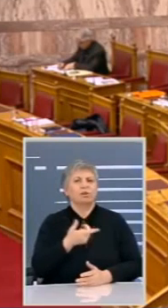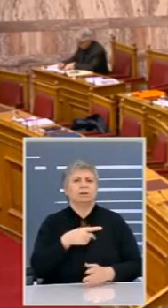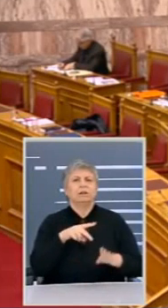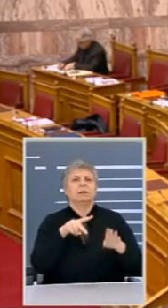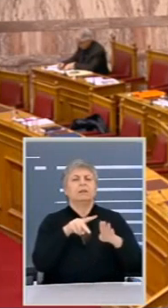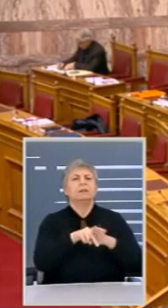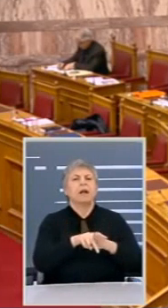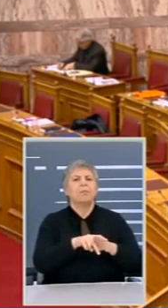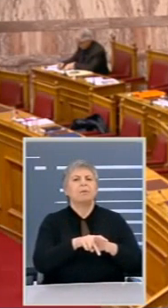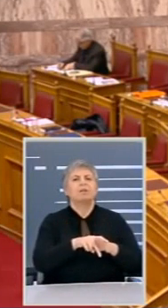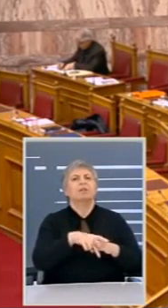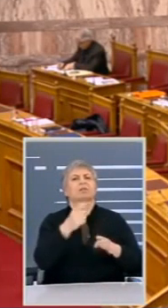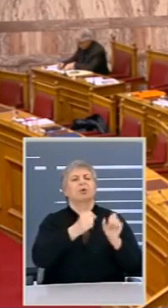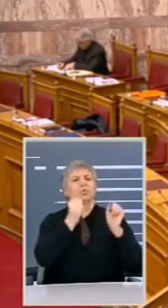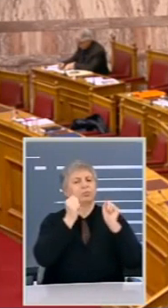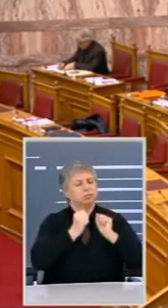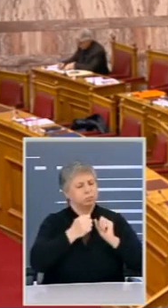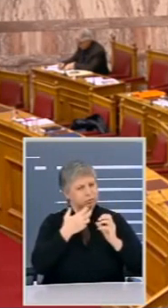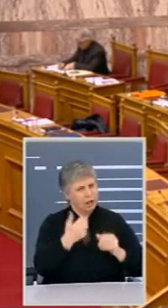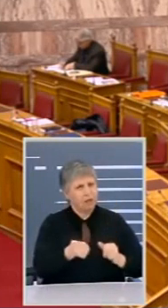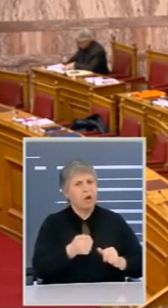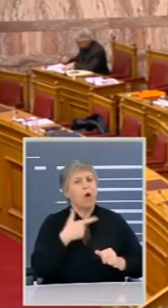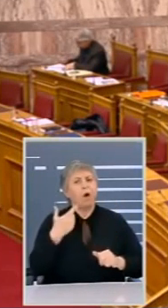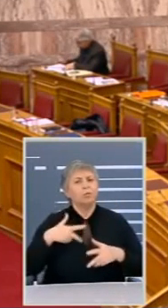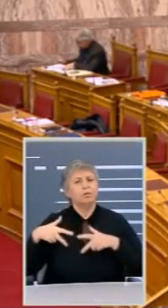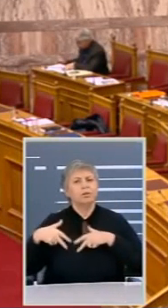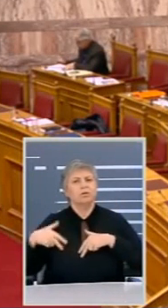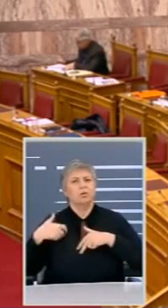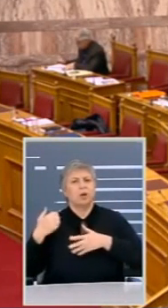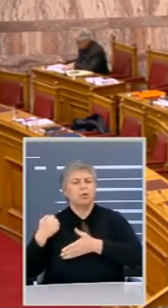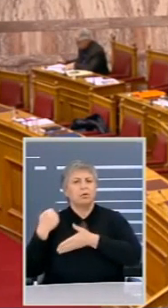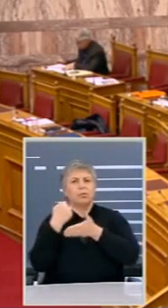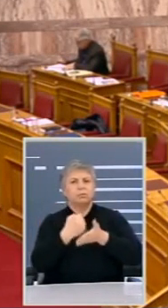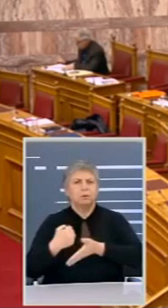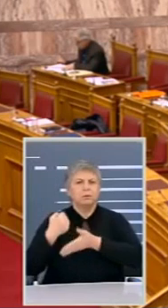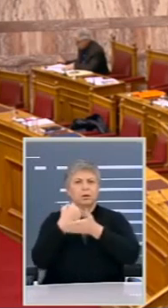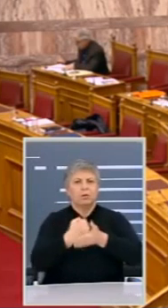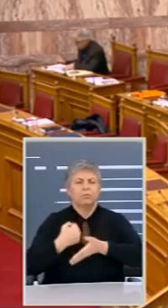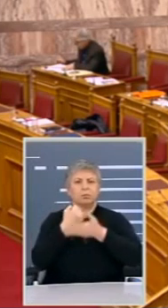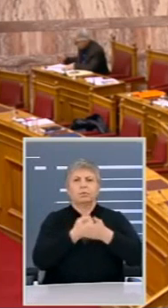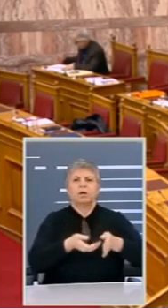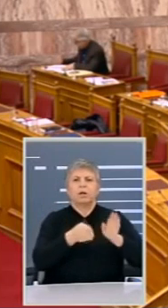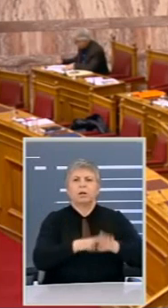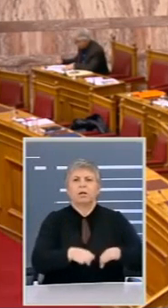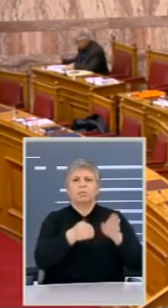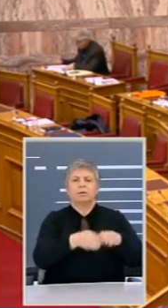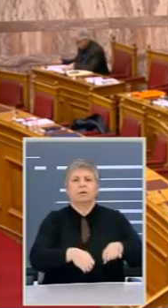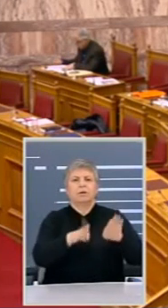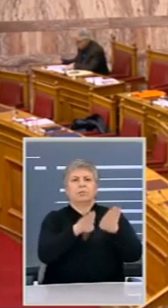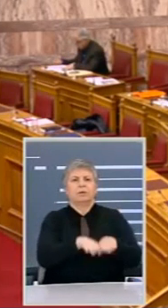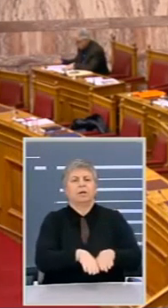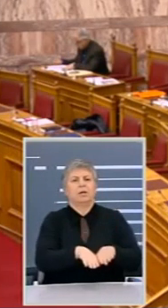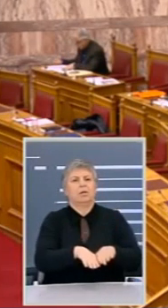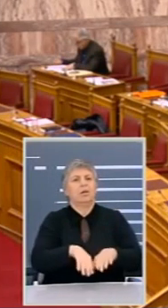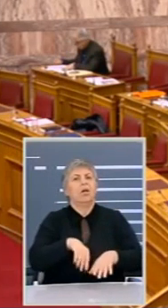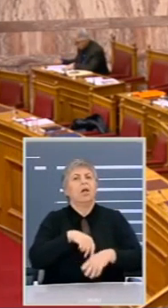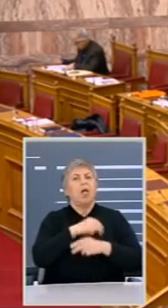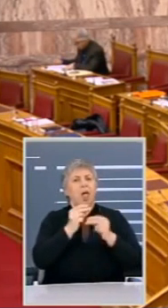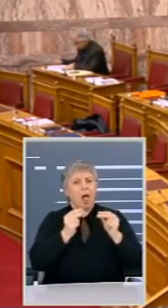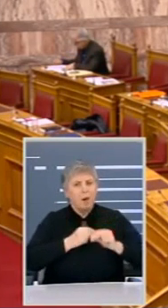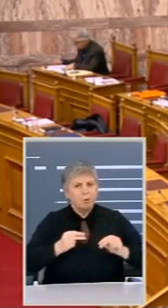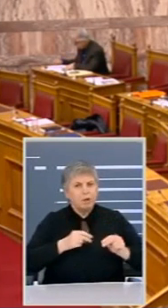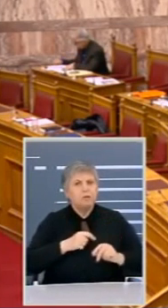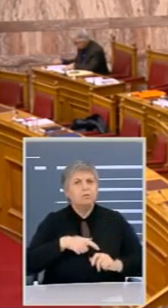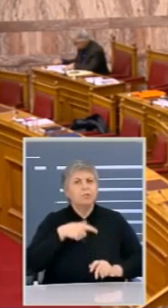επίσης, που έγιναν με χρήματα του ελληνικού δημοσίου, που το ελληνικό δημόσιο δεν τα είχε και προστέθηκαν στο δημόσιο